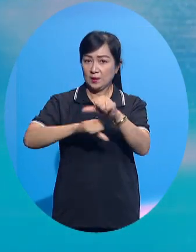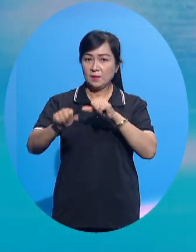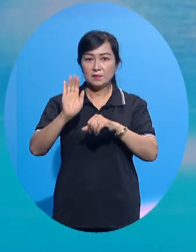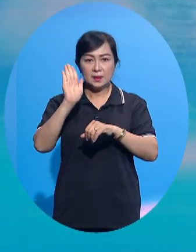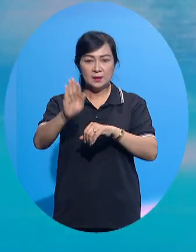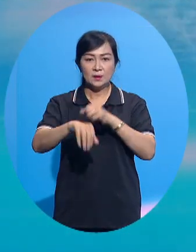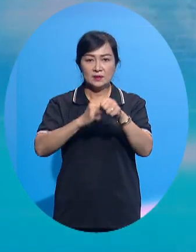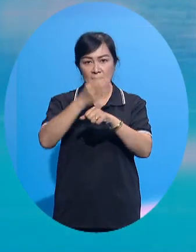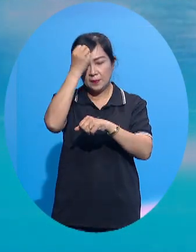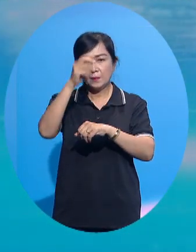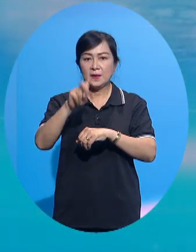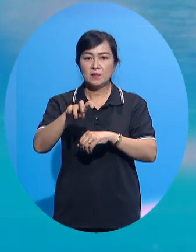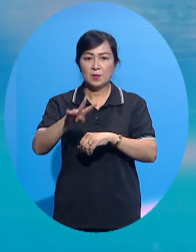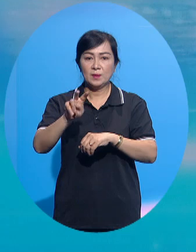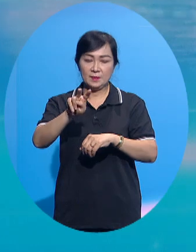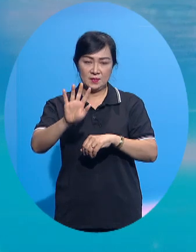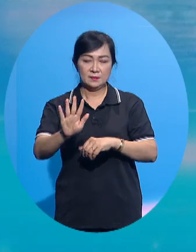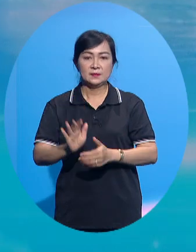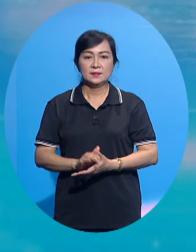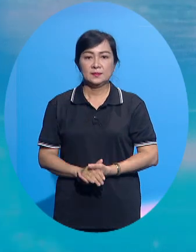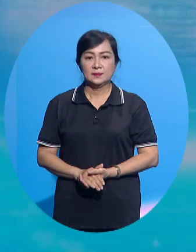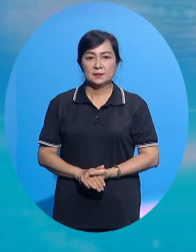động bắt đầu từ năm học 2024